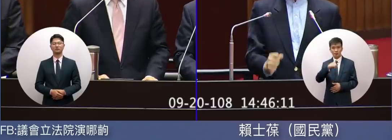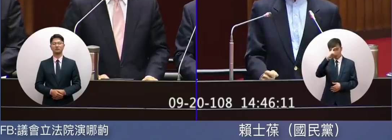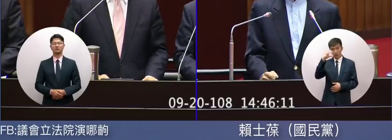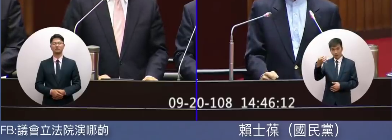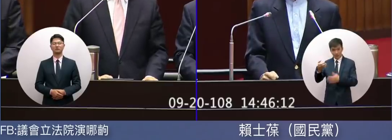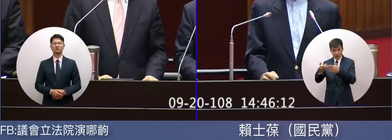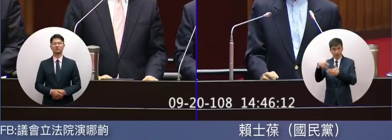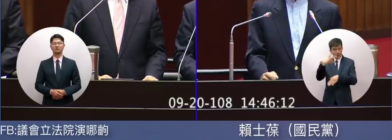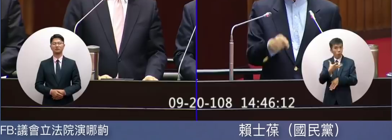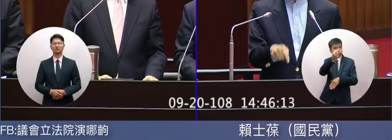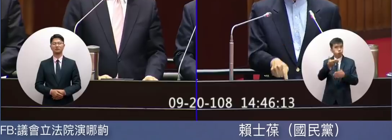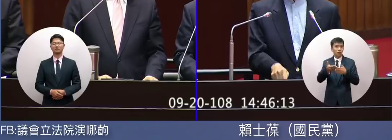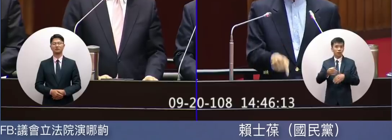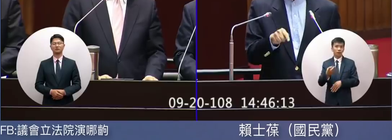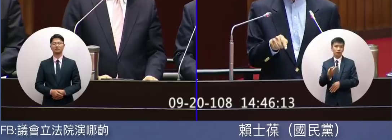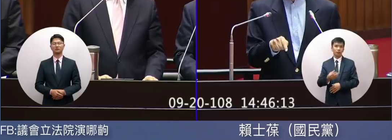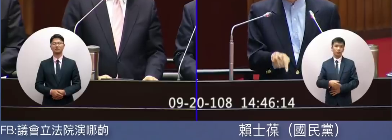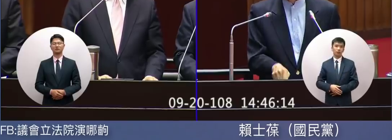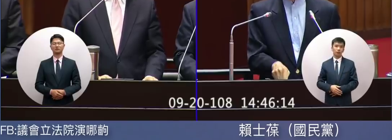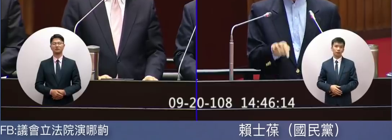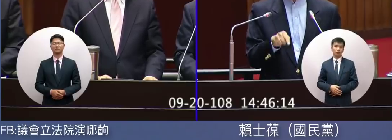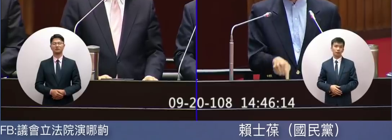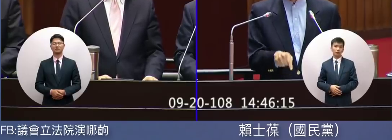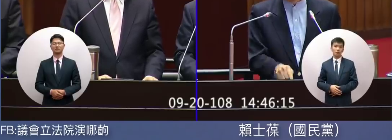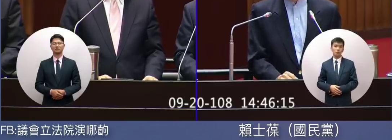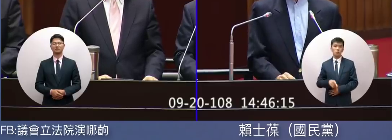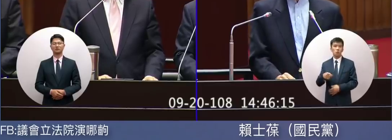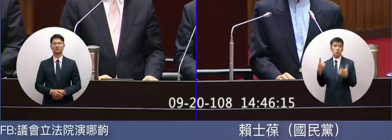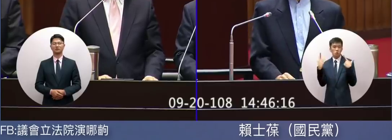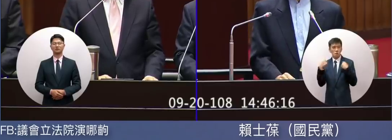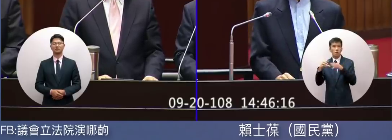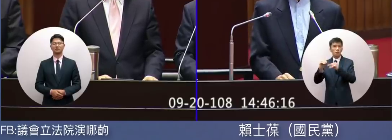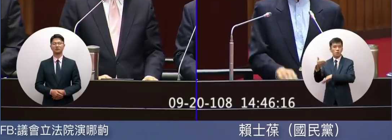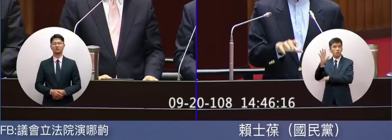权，因为这个钱，这明明是地方税，